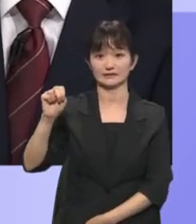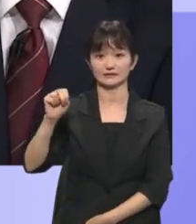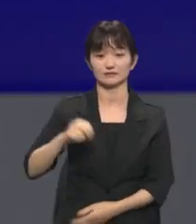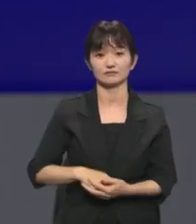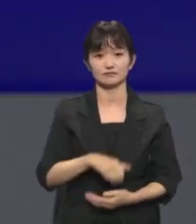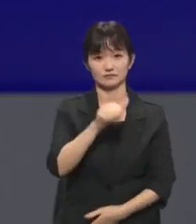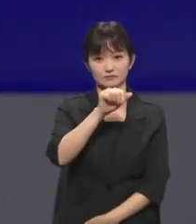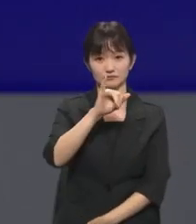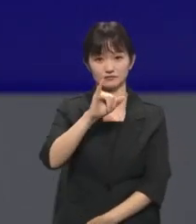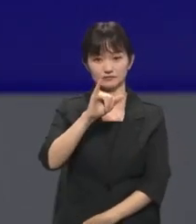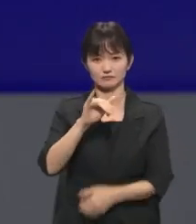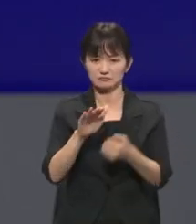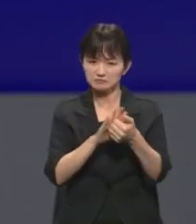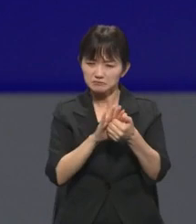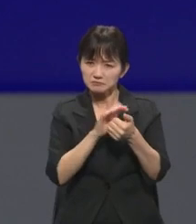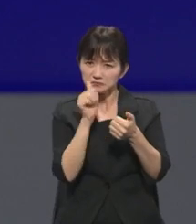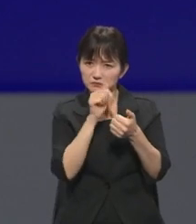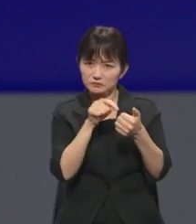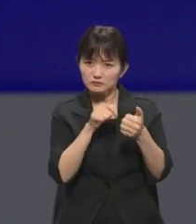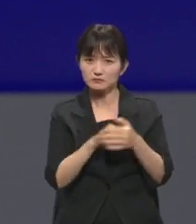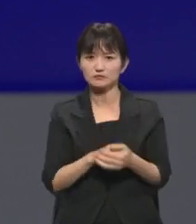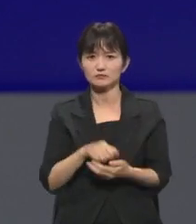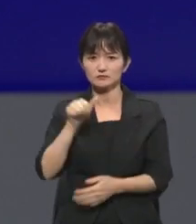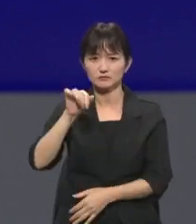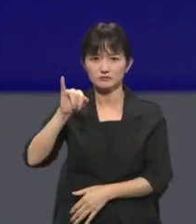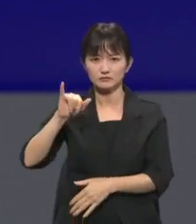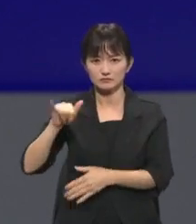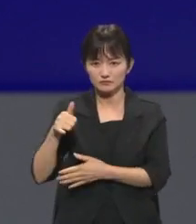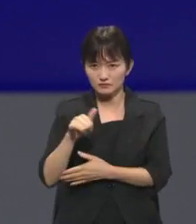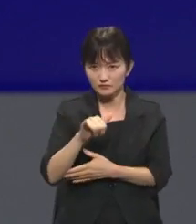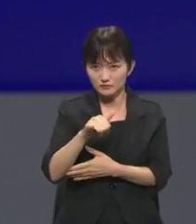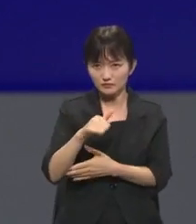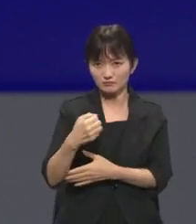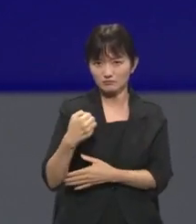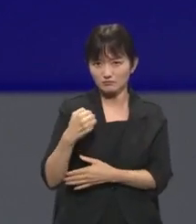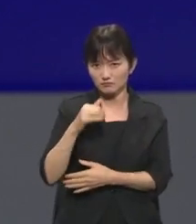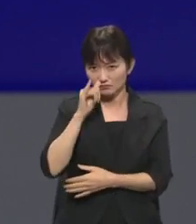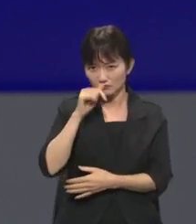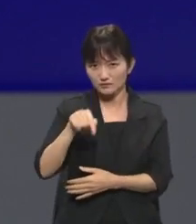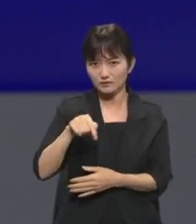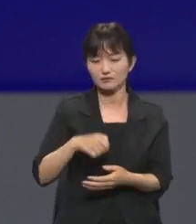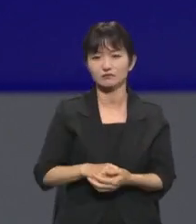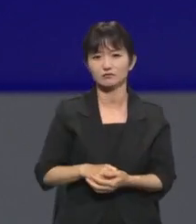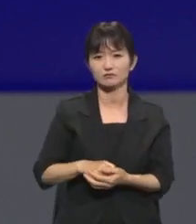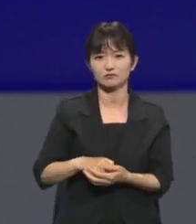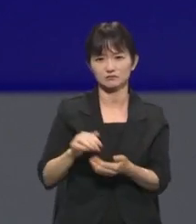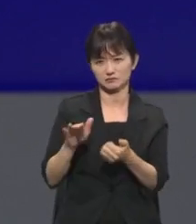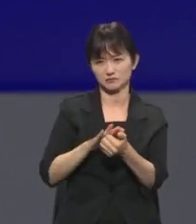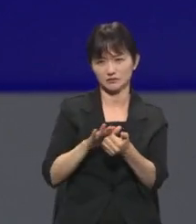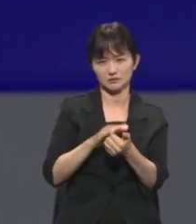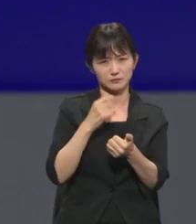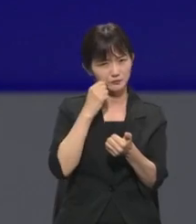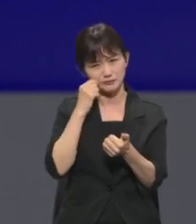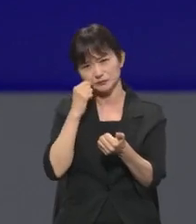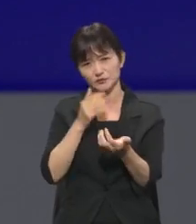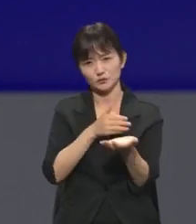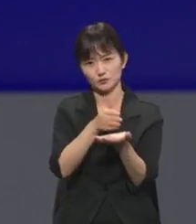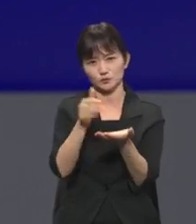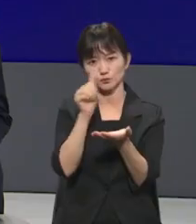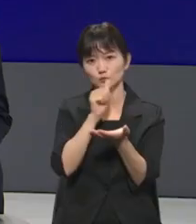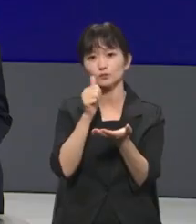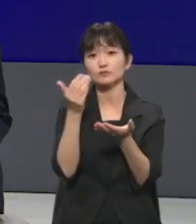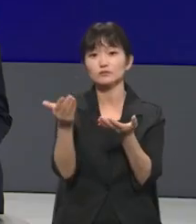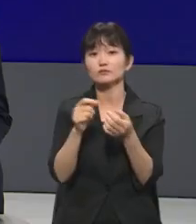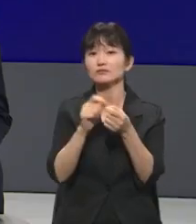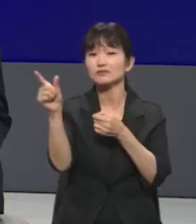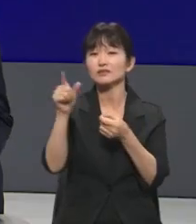이 AI 서비스를 소개하면서 이 AI가 데이트의 분야에서도 존재감을 키우고 있다면서 이런 서비스, 유행하는 서비스를 종류별로 소개를 했는데 네.